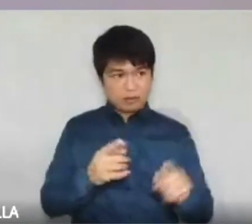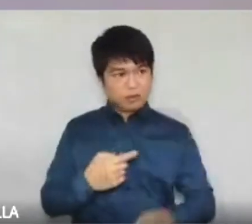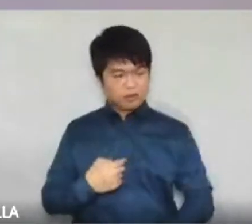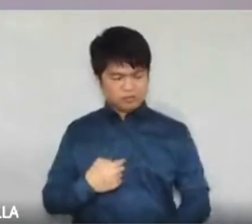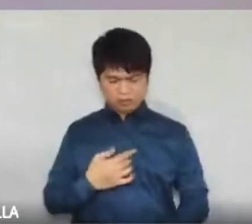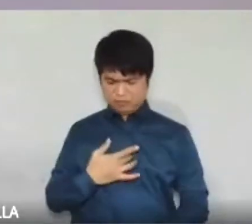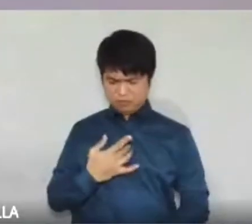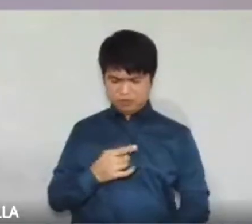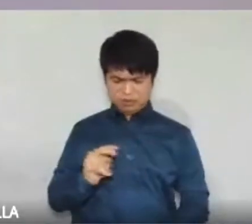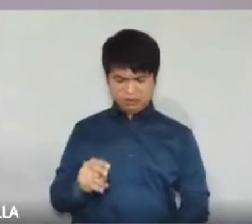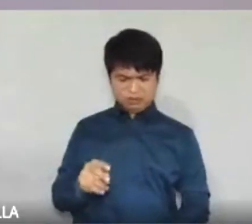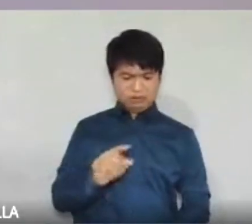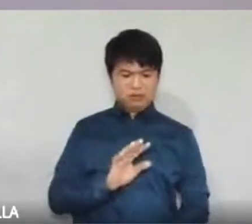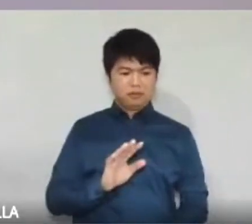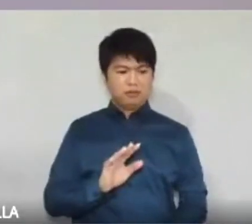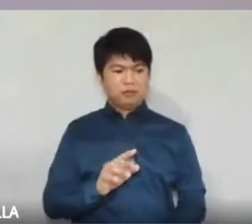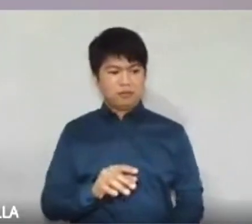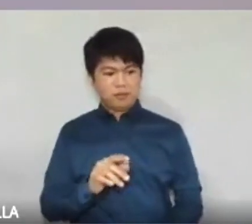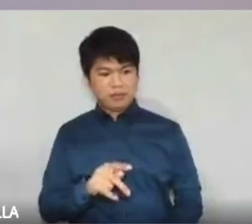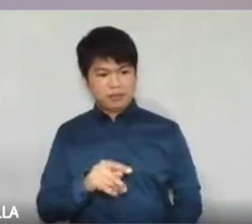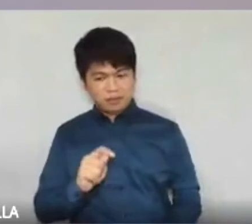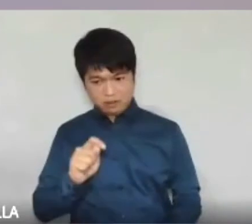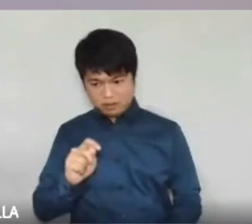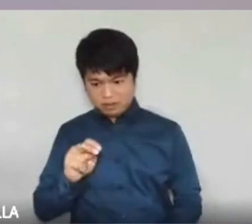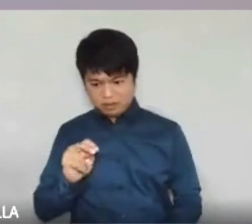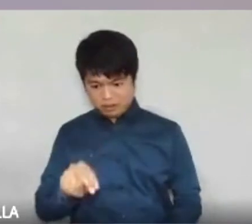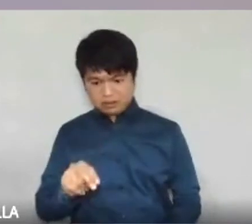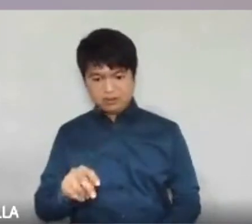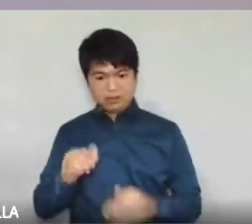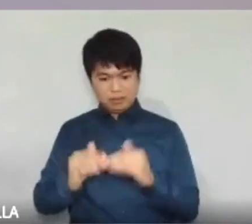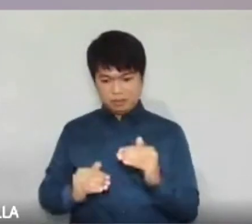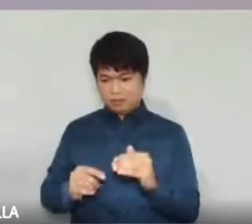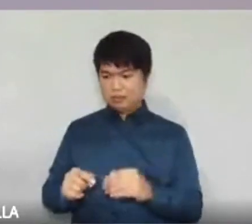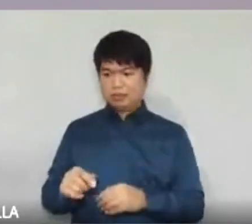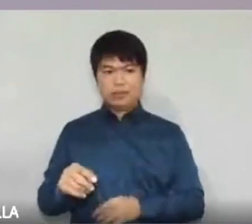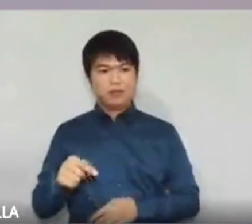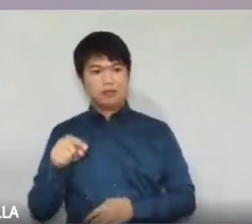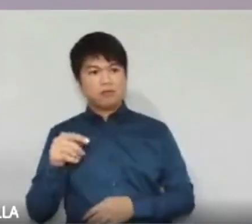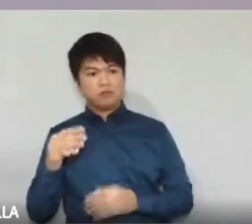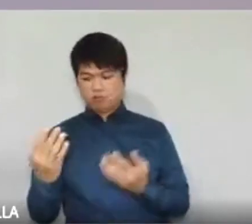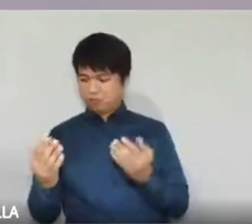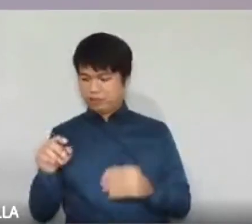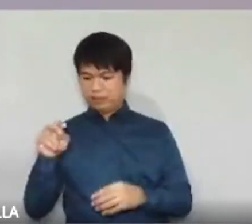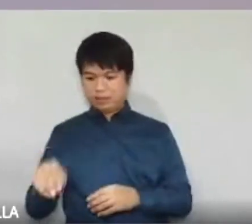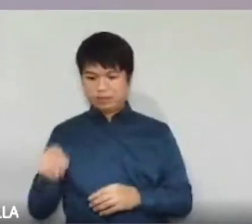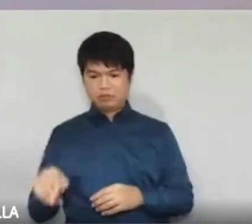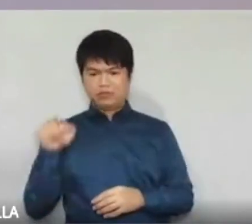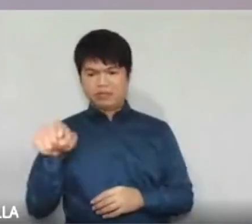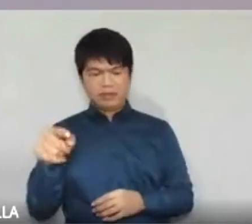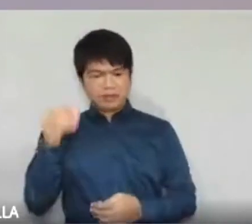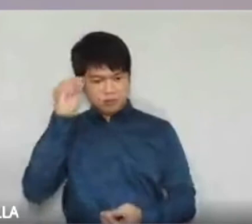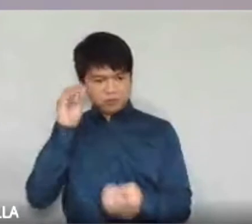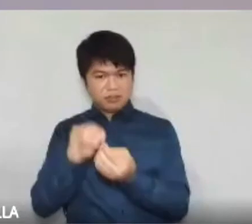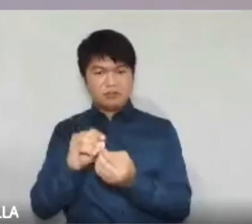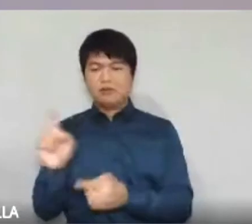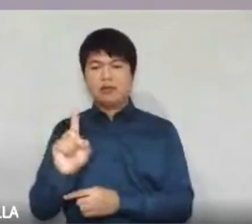yun ang felt needs, kaysa compared to I need this, yun naman ang objective need, no? So ibig sabihin nun, kung ano talaga